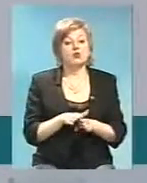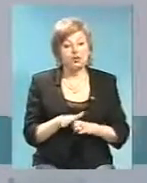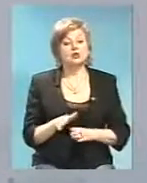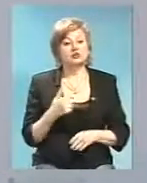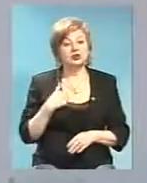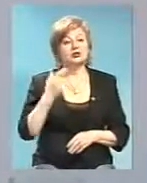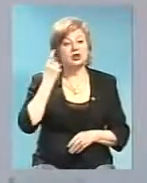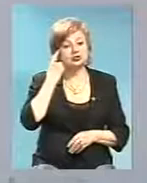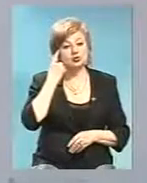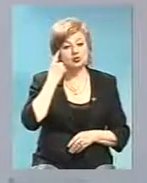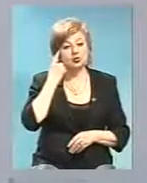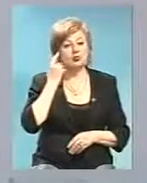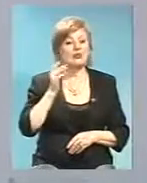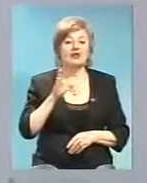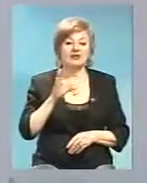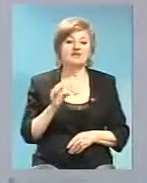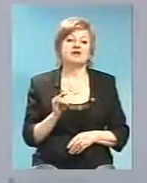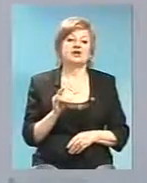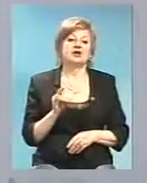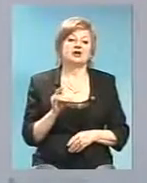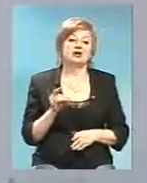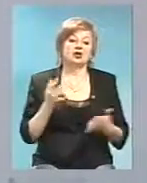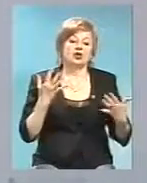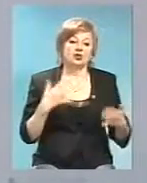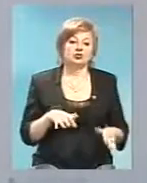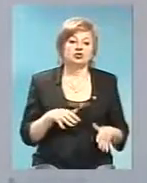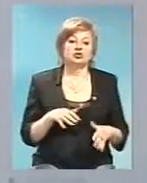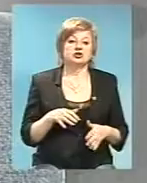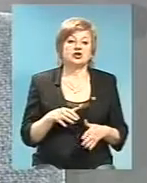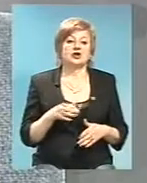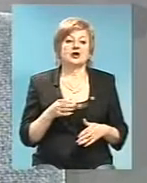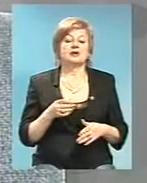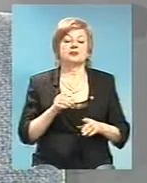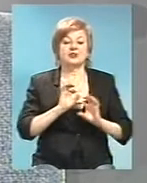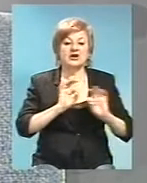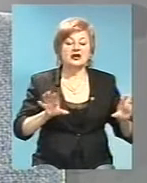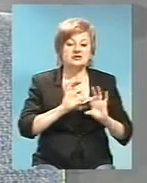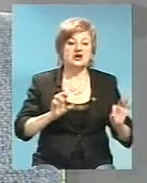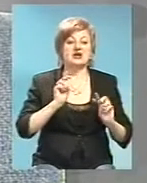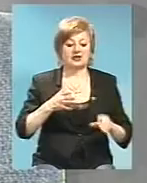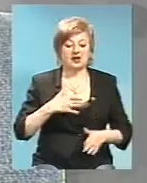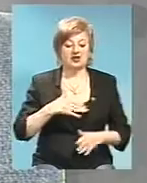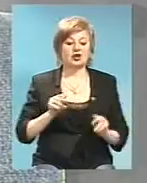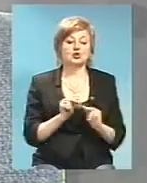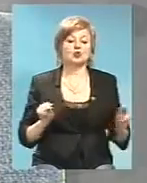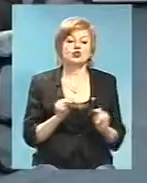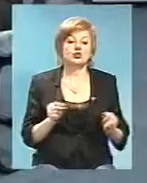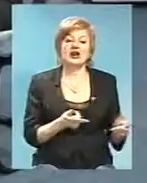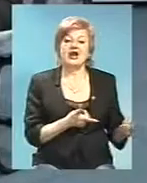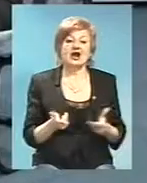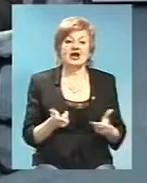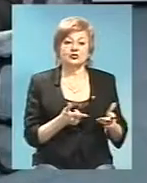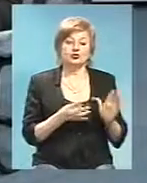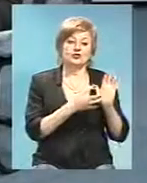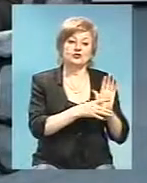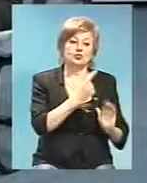думаю, що ви вже не одну, і ми вдячні за те, що ви висвітлювали, як наші вчителі готуються, і показували ту ж